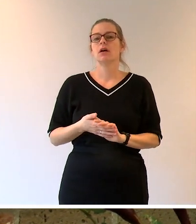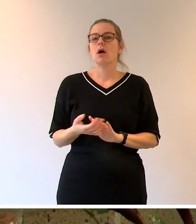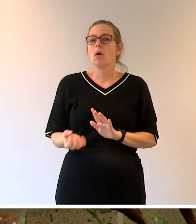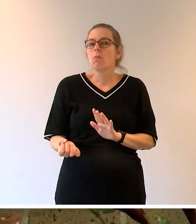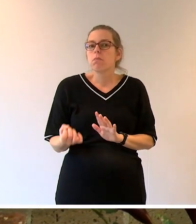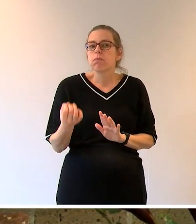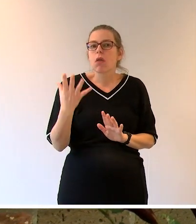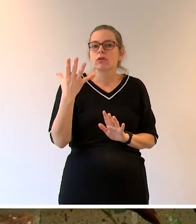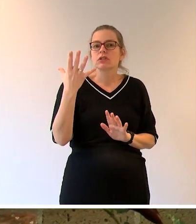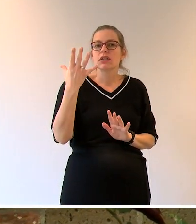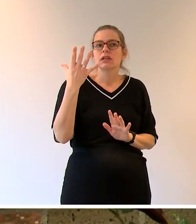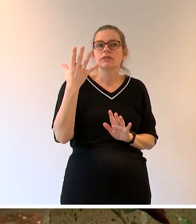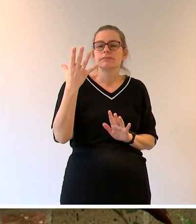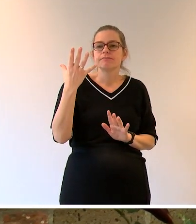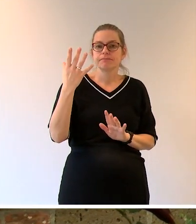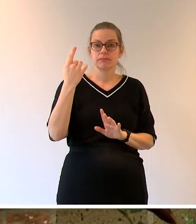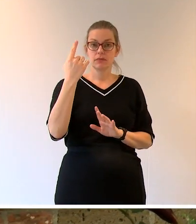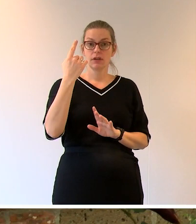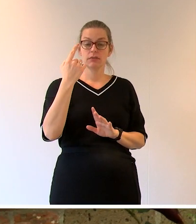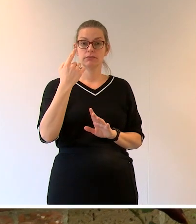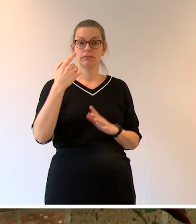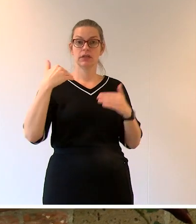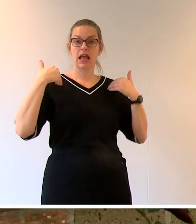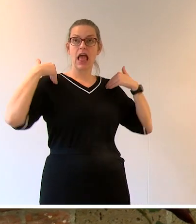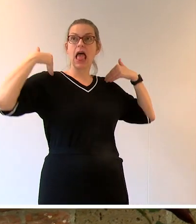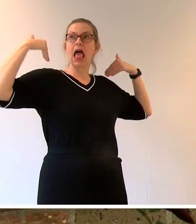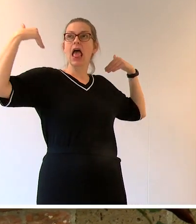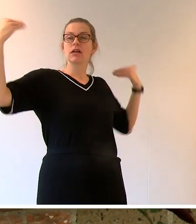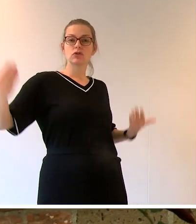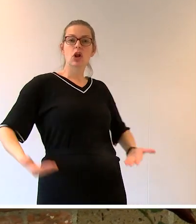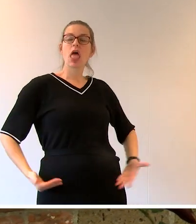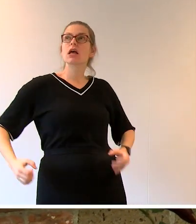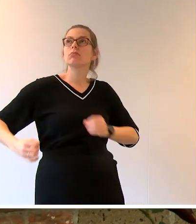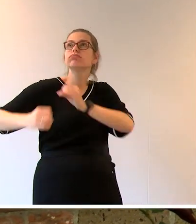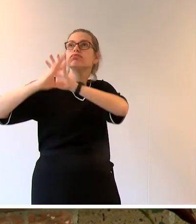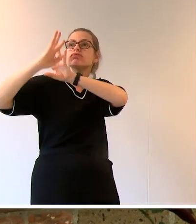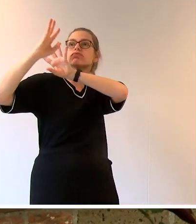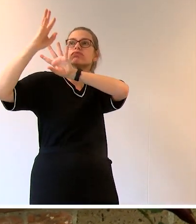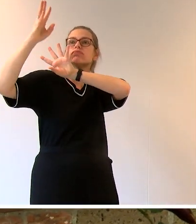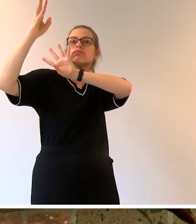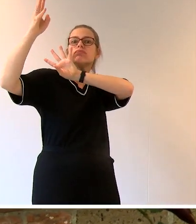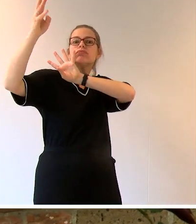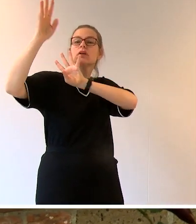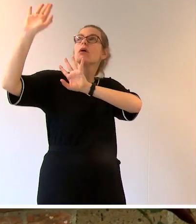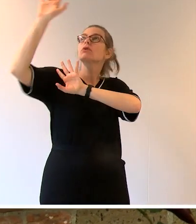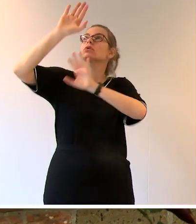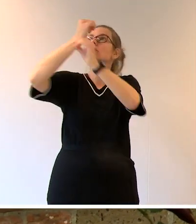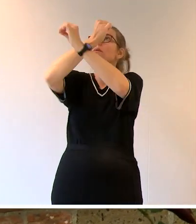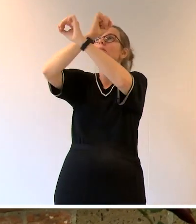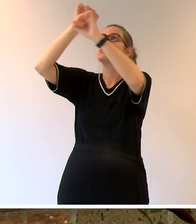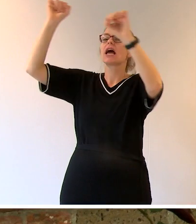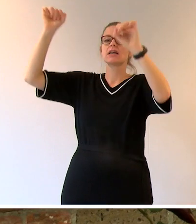Plotseling voegde zich bij de engel een groot hemels leger dat God prees.